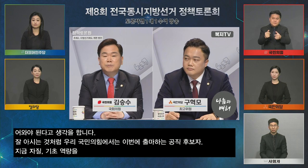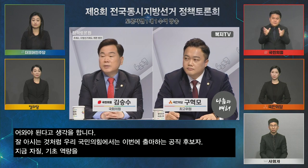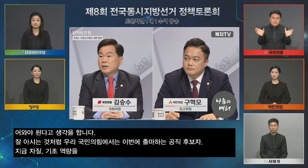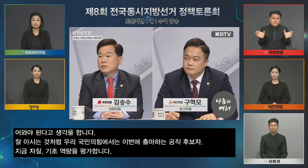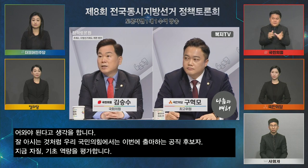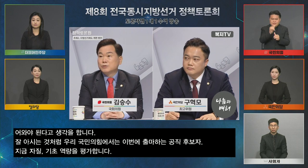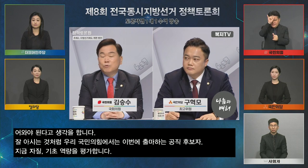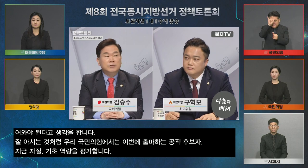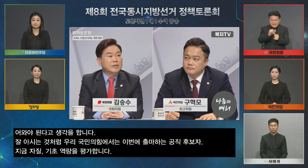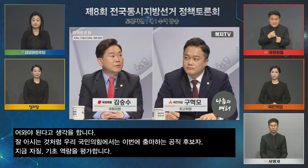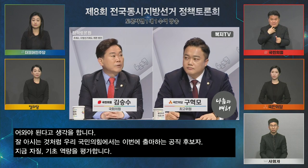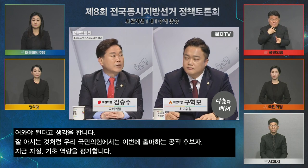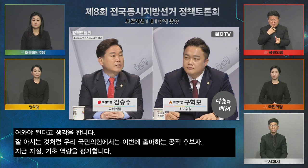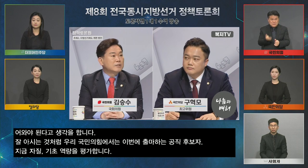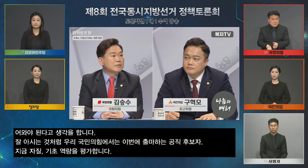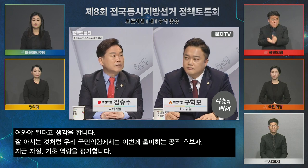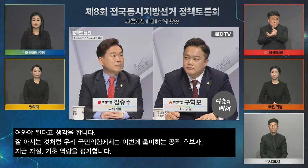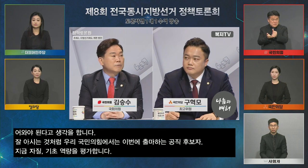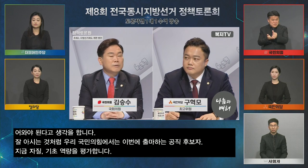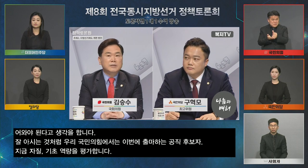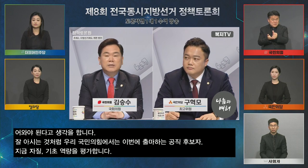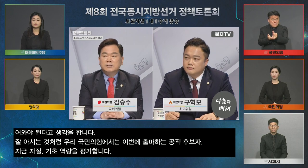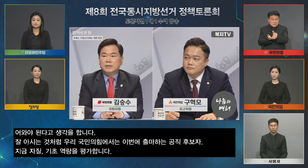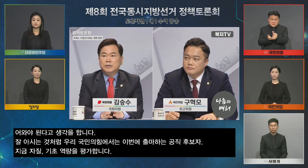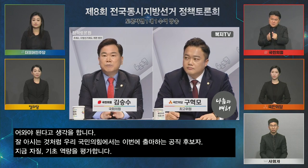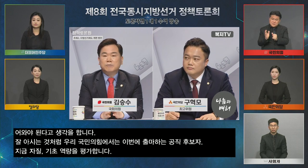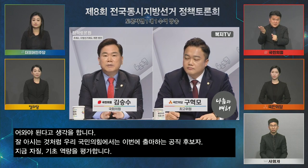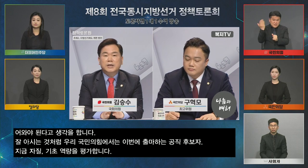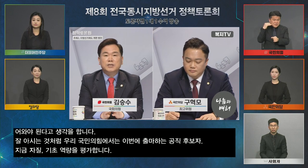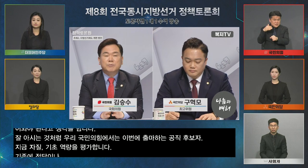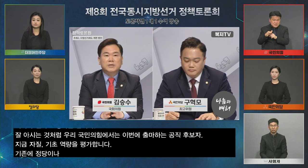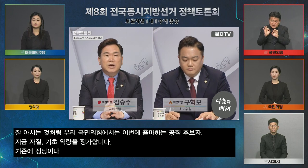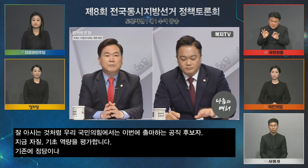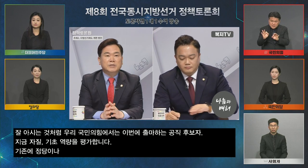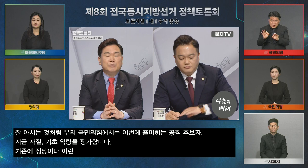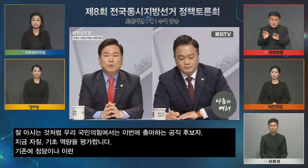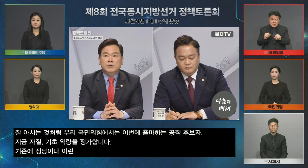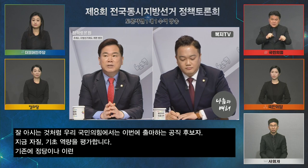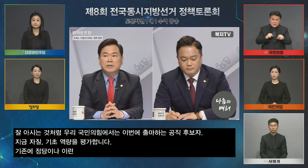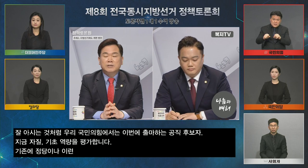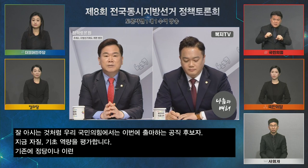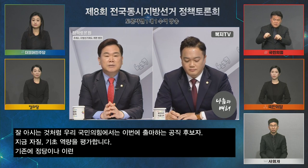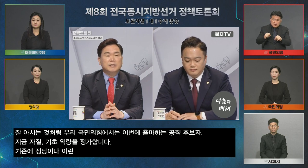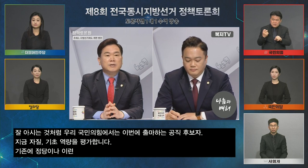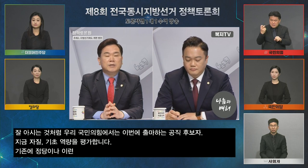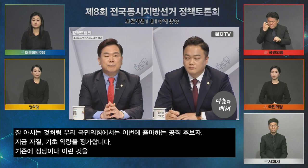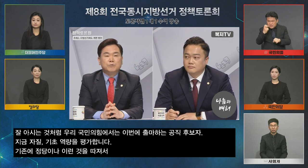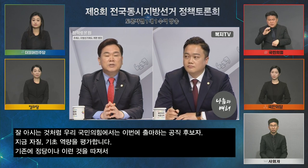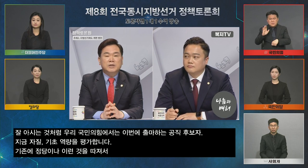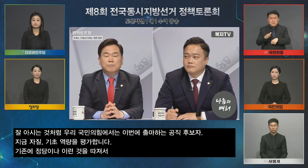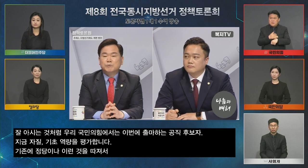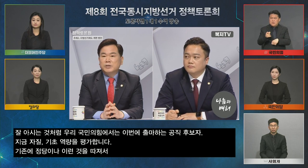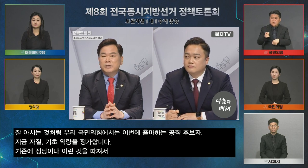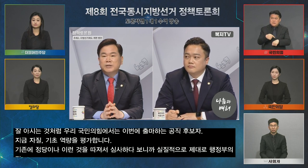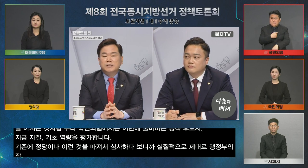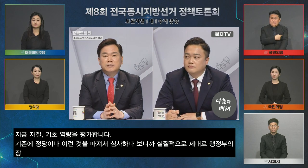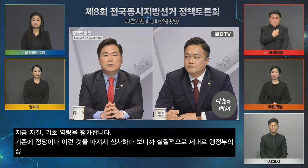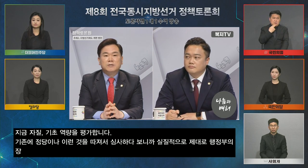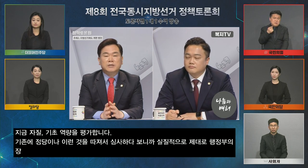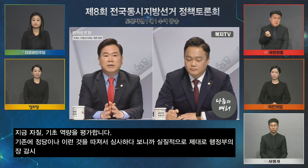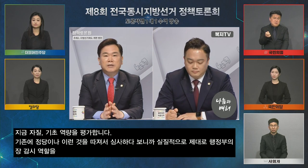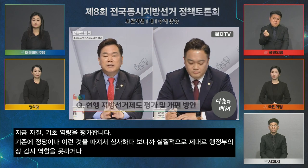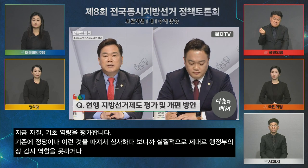충성도나 이런 것만 따져서 공천하다 보니까 실질적으로 제대로 행정부에 대한 간비 역할을 못하거나 이런 무능력한 분들이